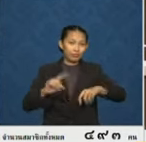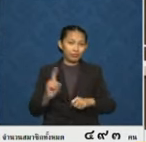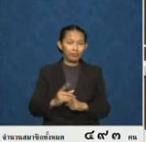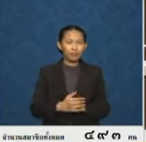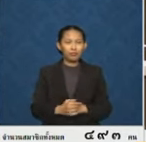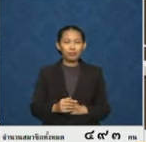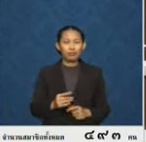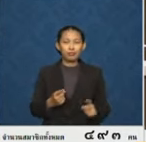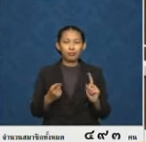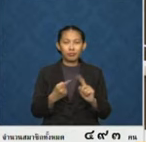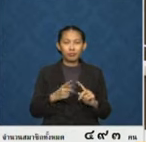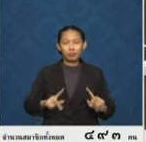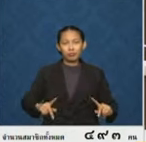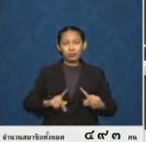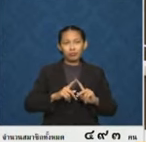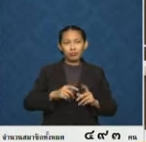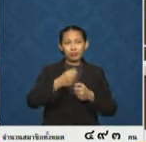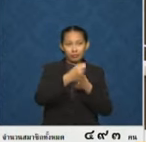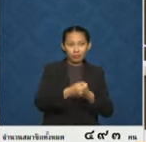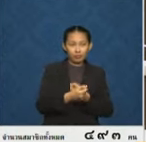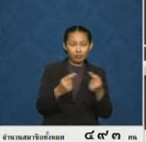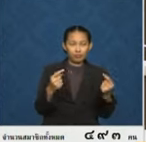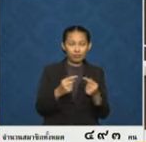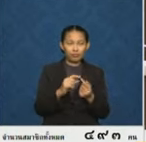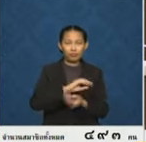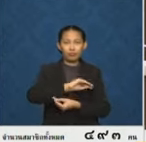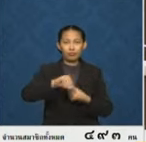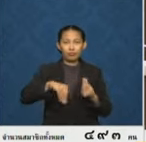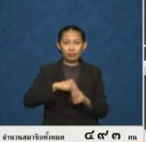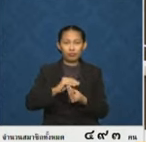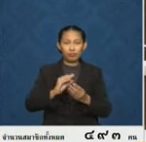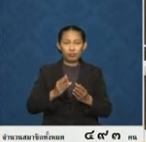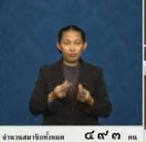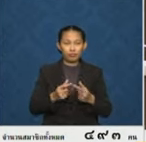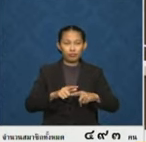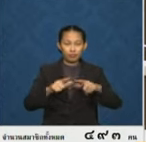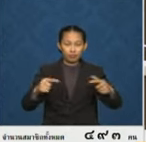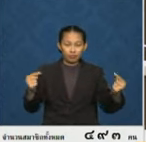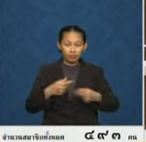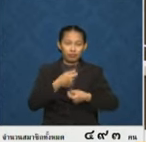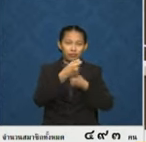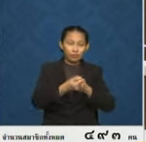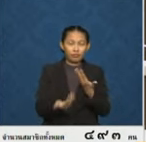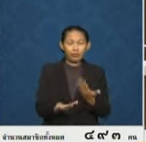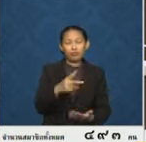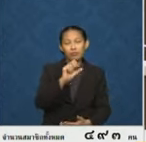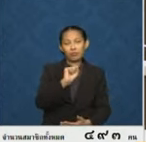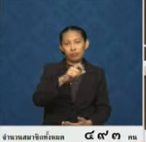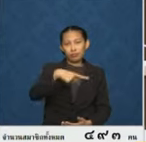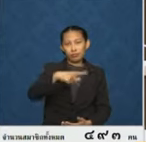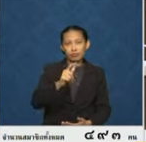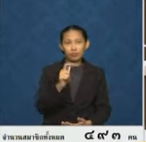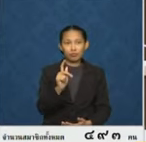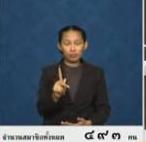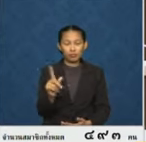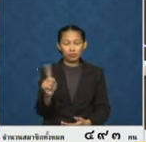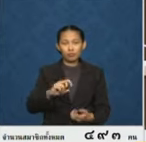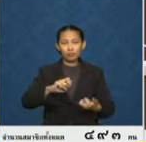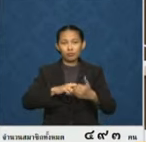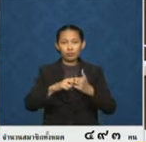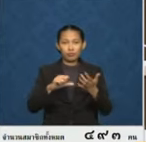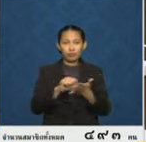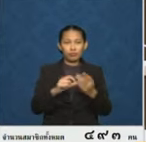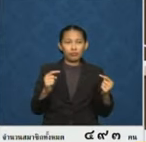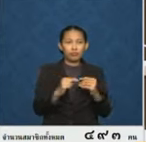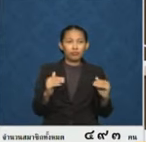1ครับขอให้กระทรวงเกษตรและสหกรณ์โดยสำนักงานปฏิรูปที่ดินเพื่อการเกษตรกรรมหรือสปกครับได้แก้ไขปัญหาความเดือดร้อนเรื่อง